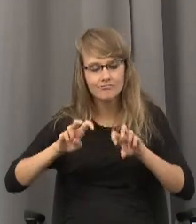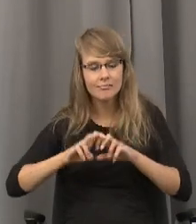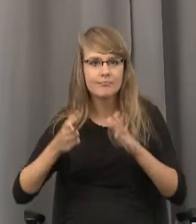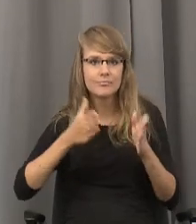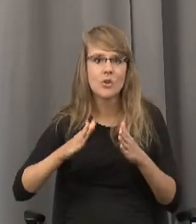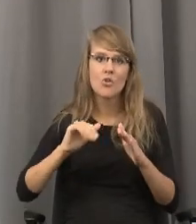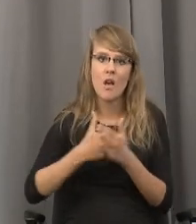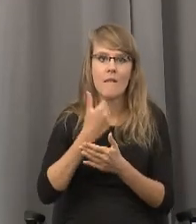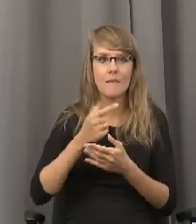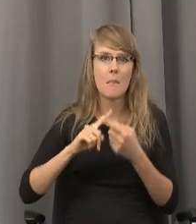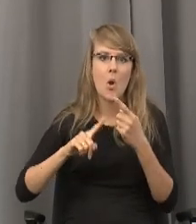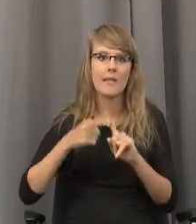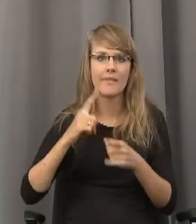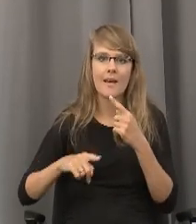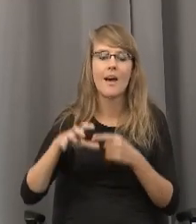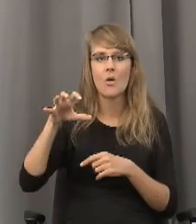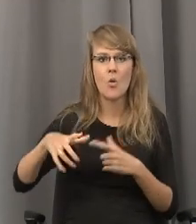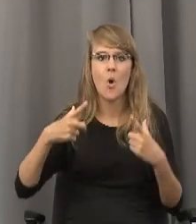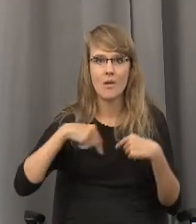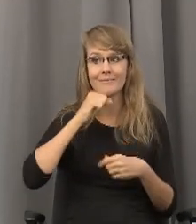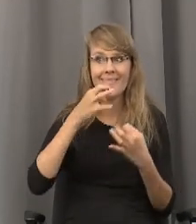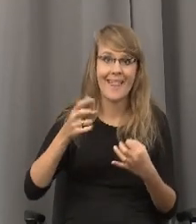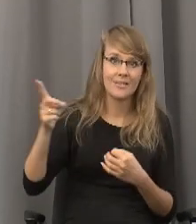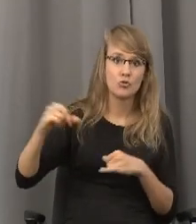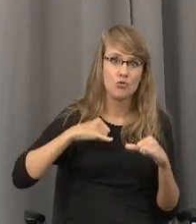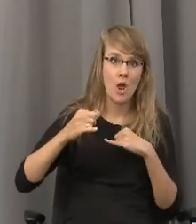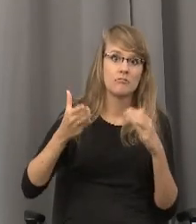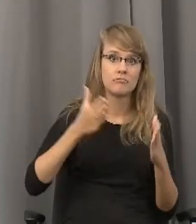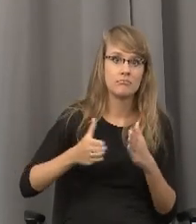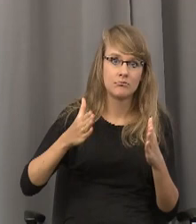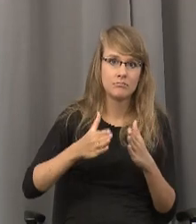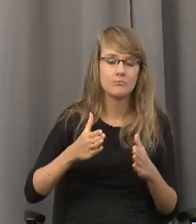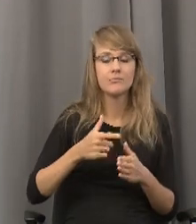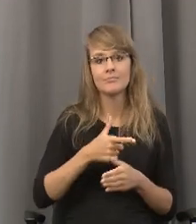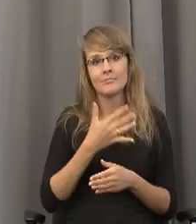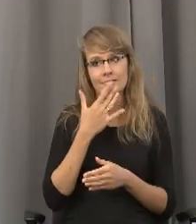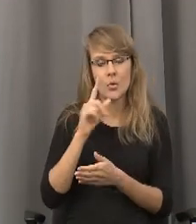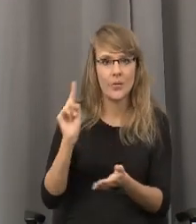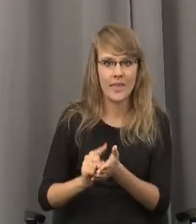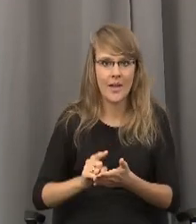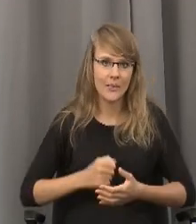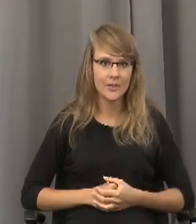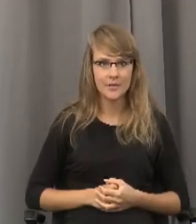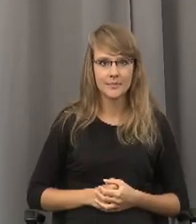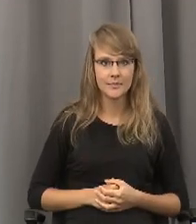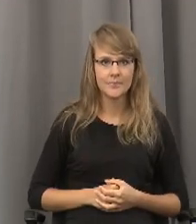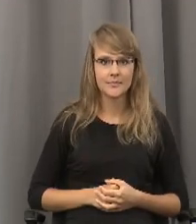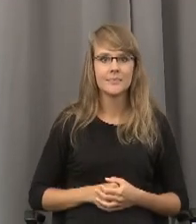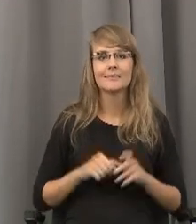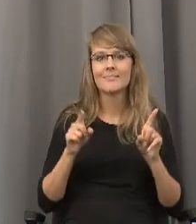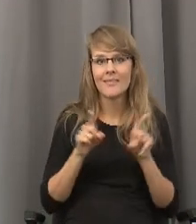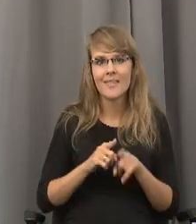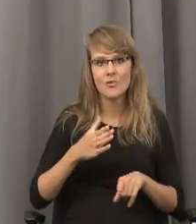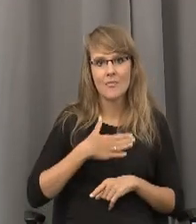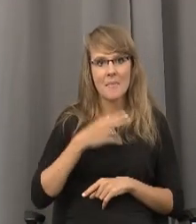polityką senioralną, która jest w tej chwili przez rząd przygotowywana, oby tak się stało. Mam też nadzieję,